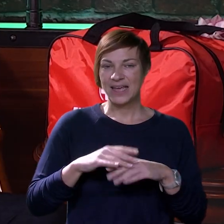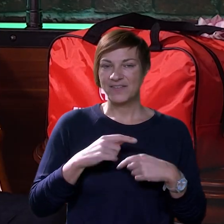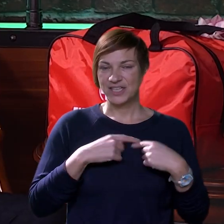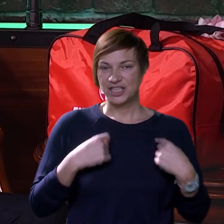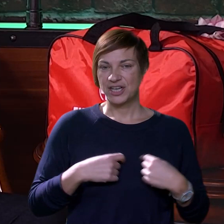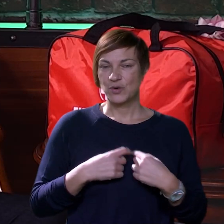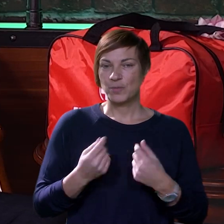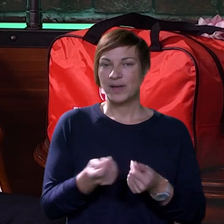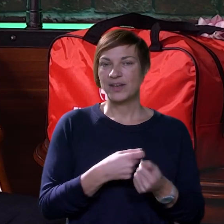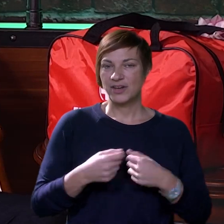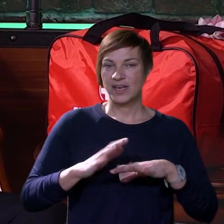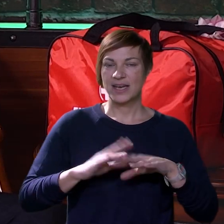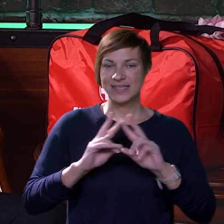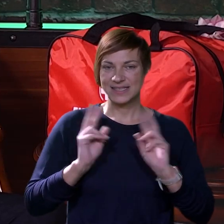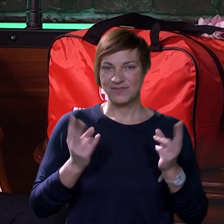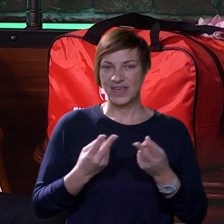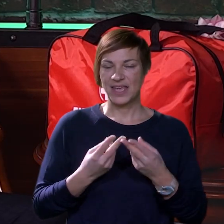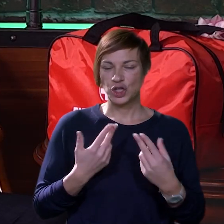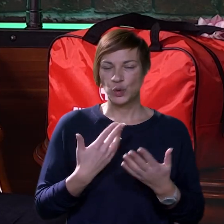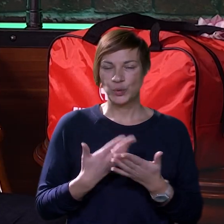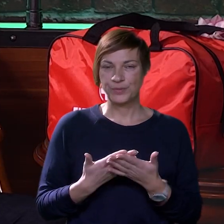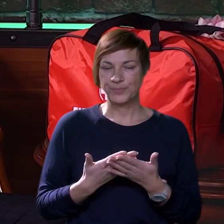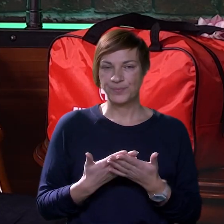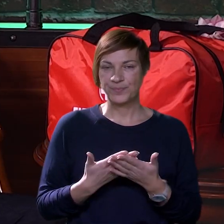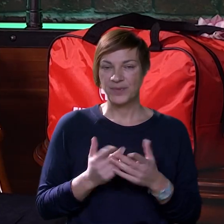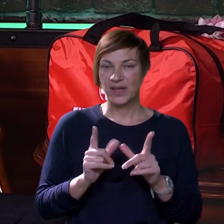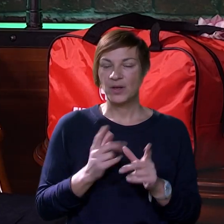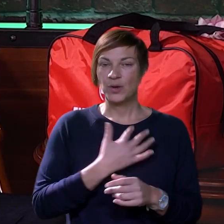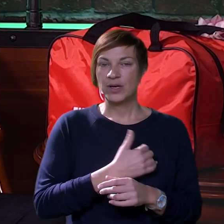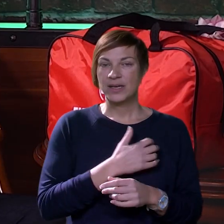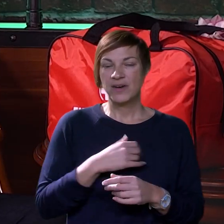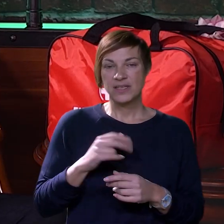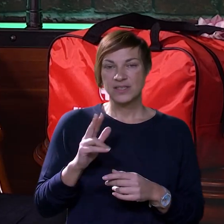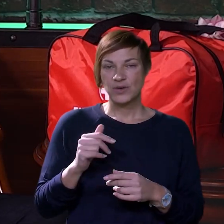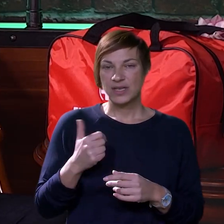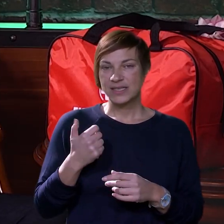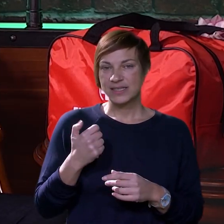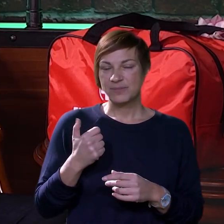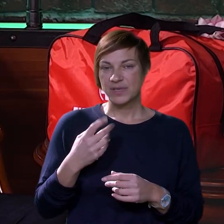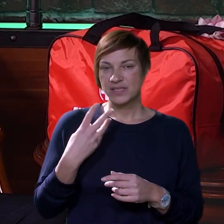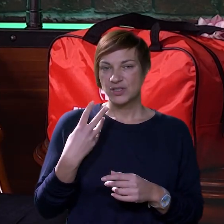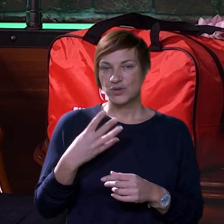Najveća humana organizacija na svijetu koja postoji. I u Hrvatskoj nas ima